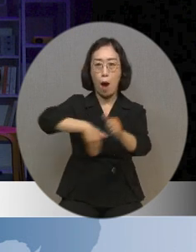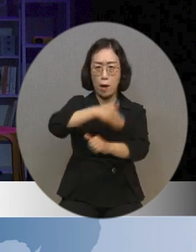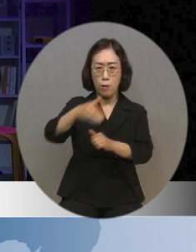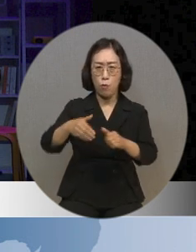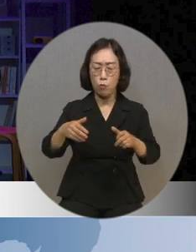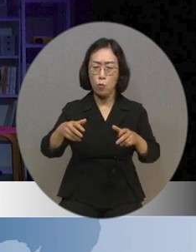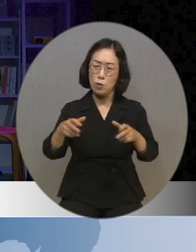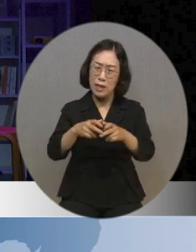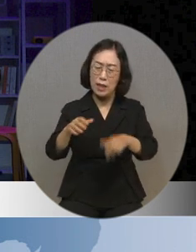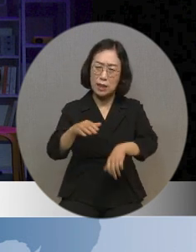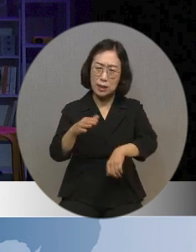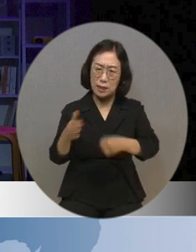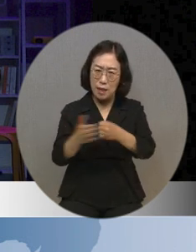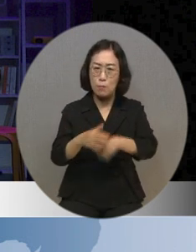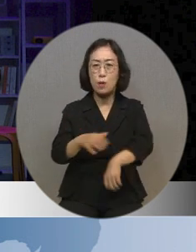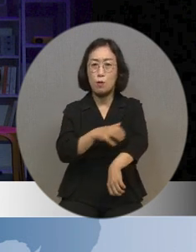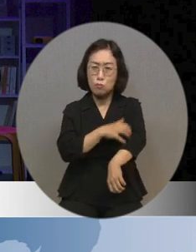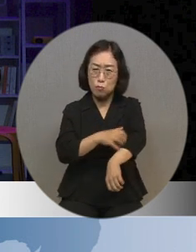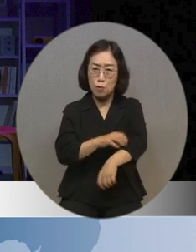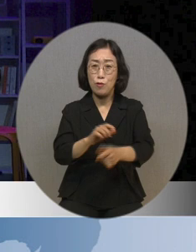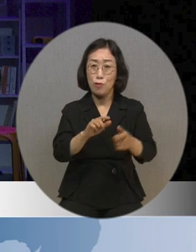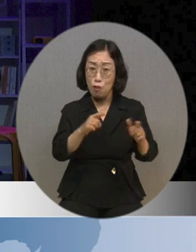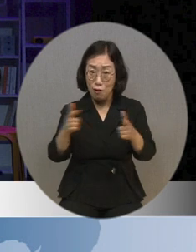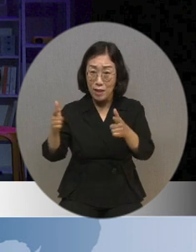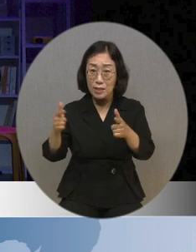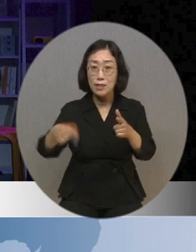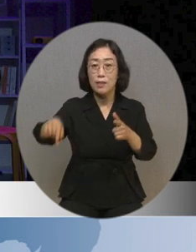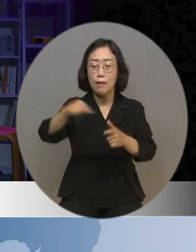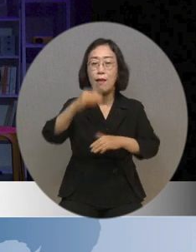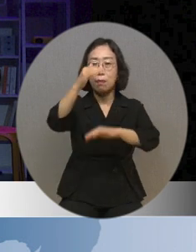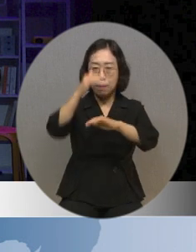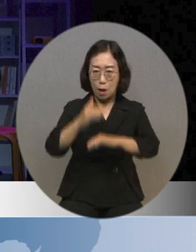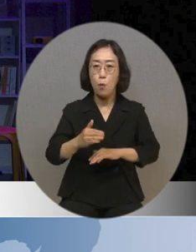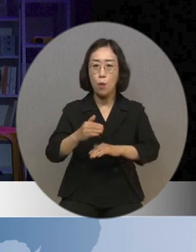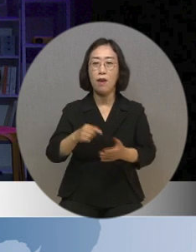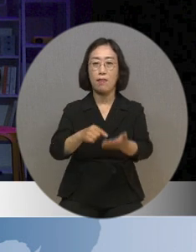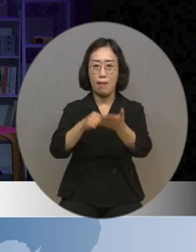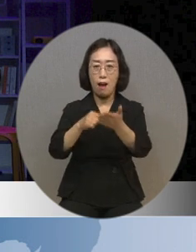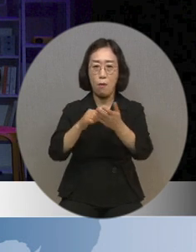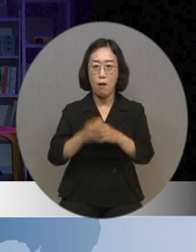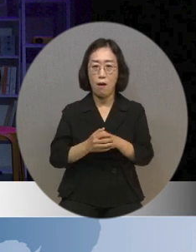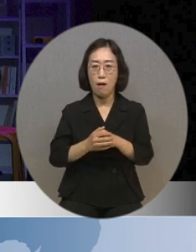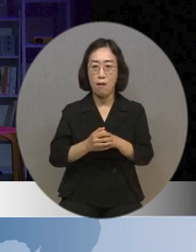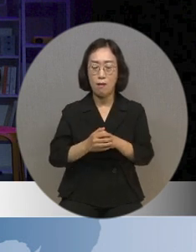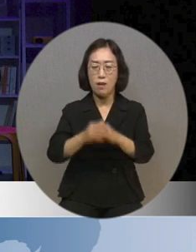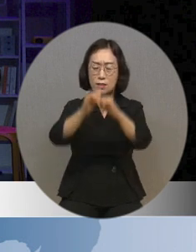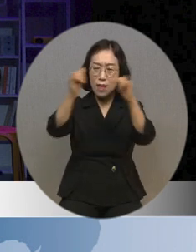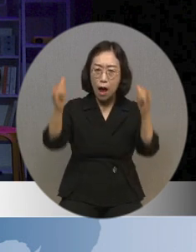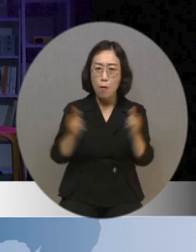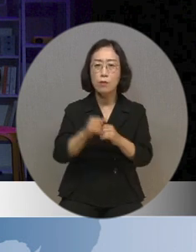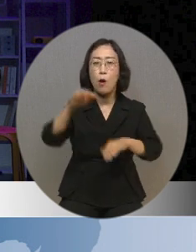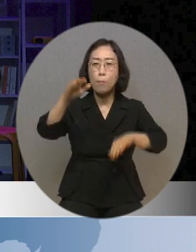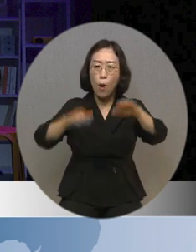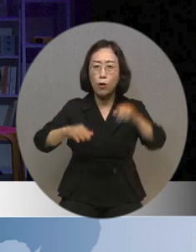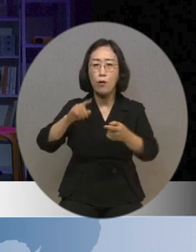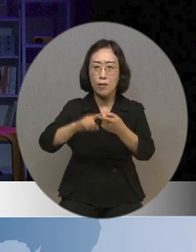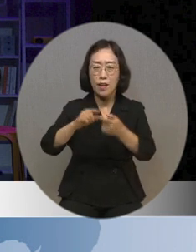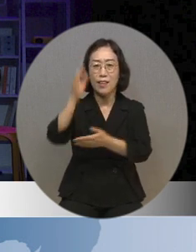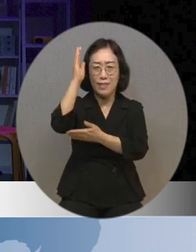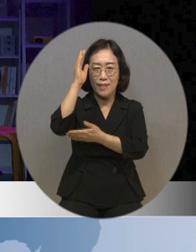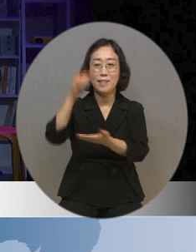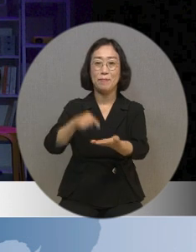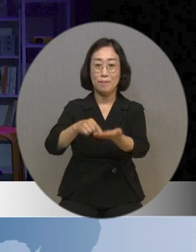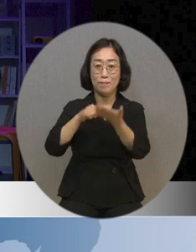이유로 일상 속에서 마주하는 불편함을 극내용 속에 녹여내 곳곳에 스며든 사회적 편견에 관한 메시지를